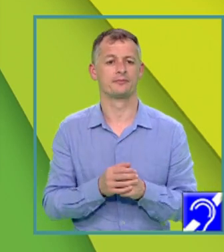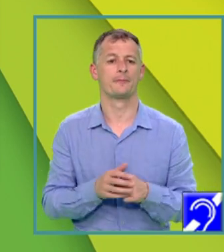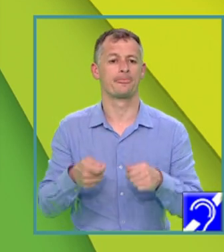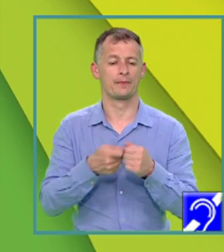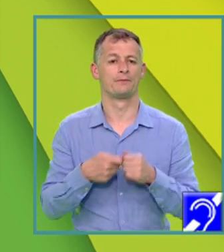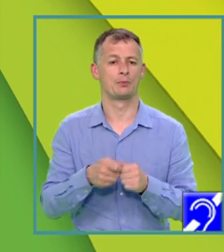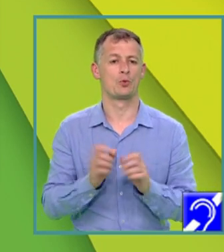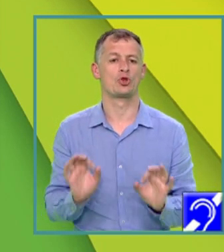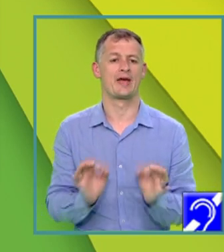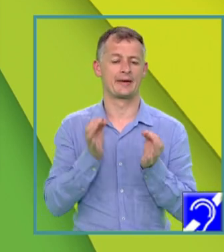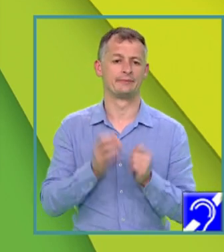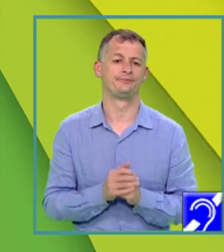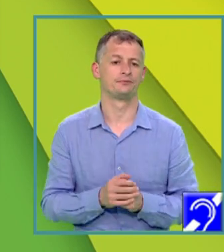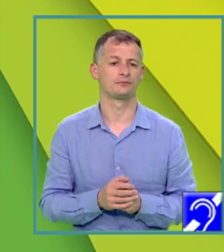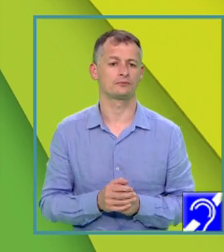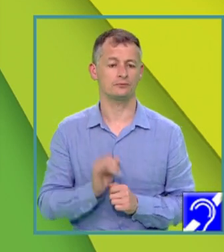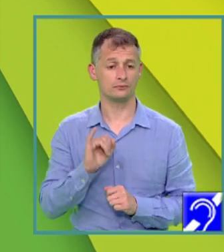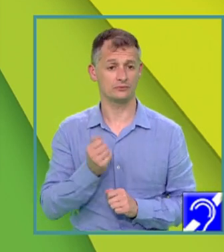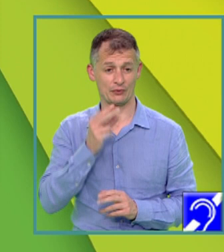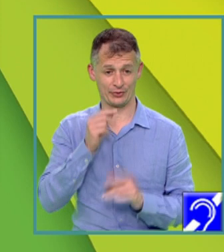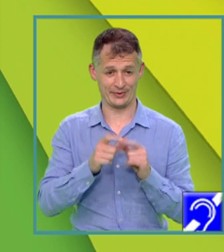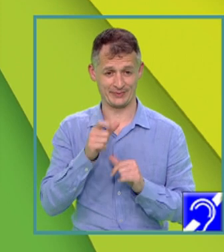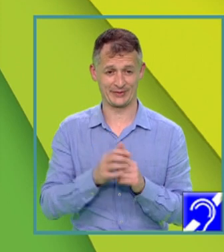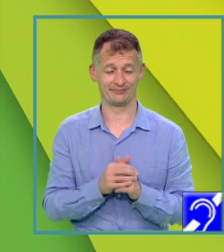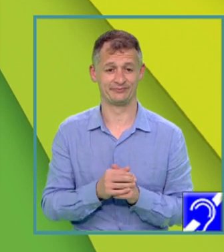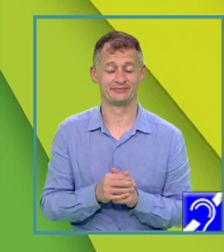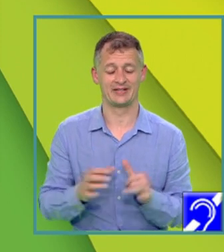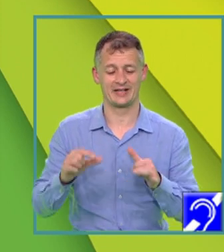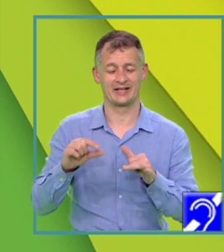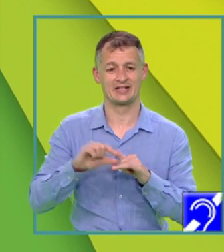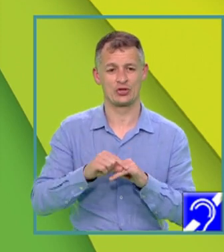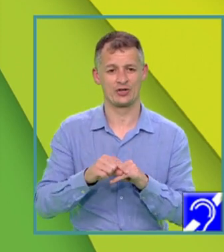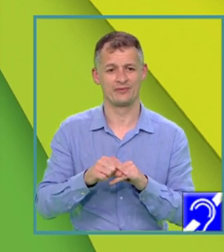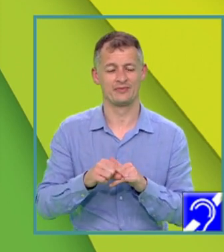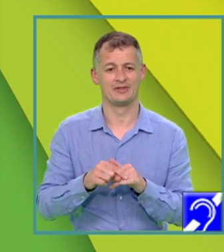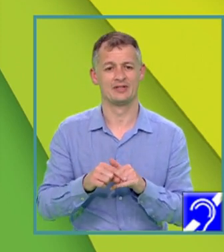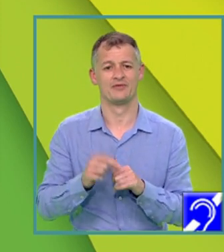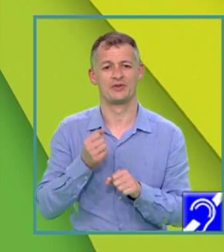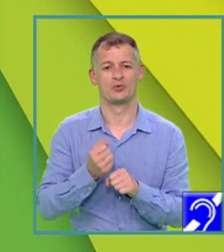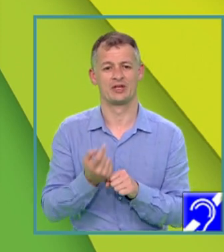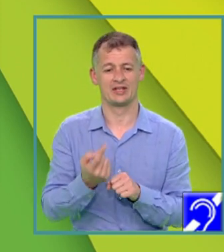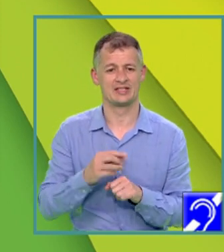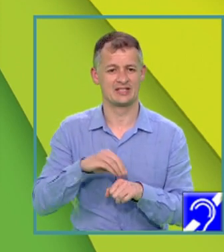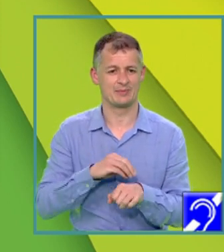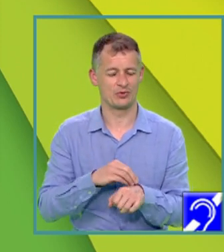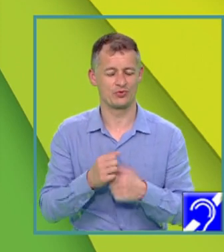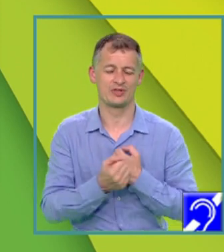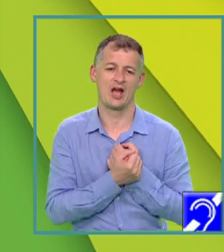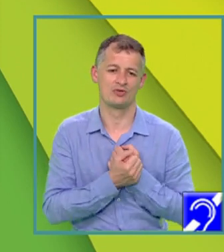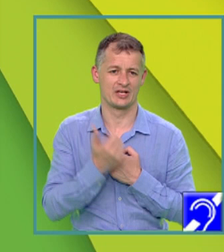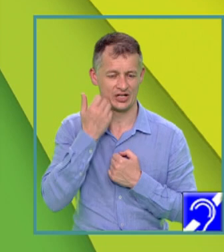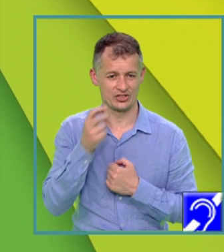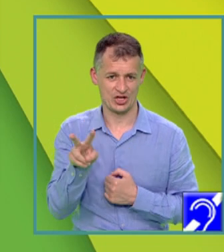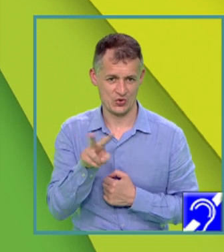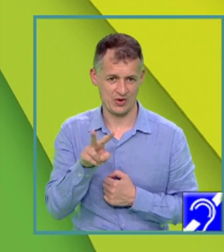societatea modernă și vorbim despre căsătoria izvorâtă din sentimentul dragostei, când cei